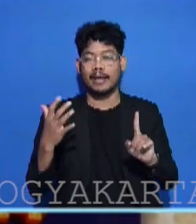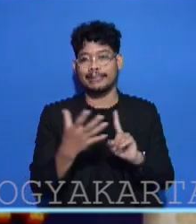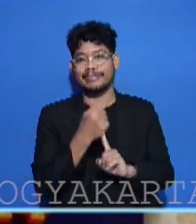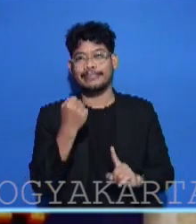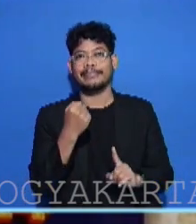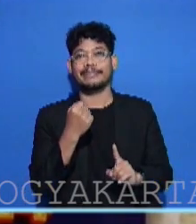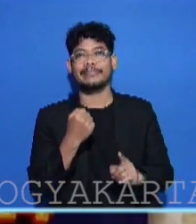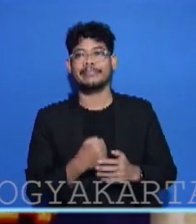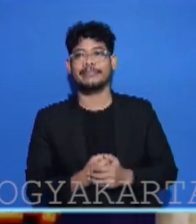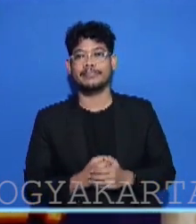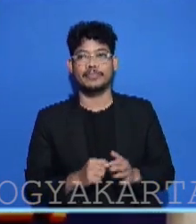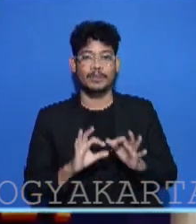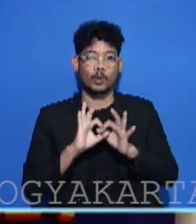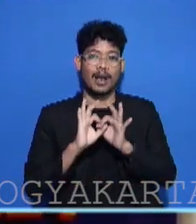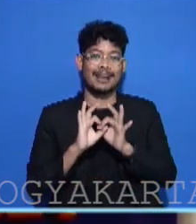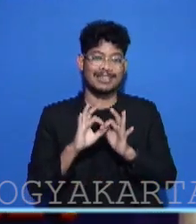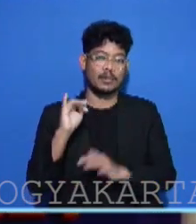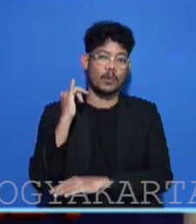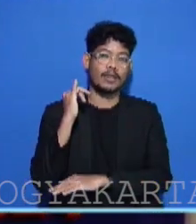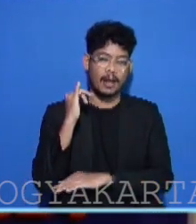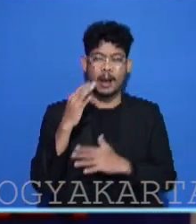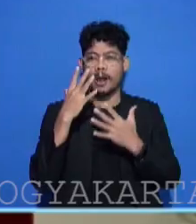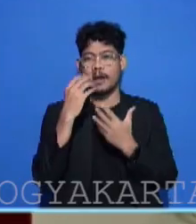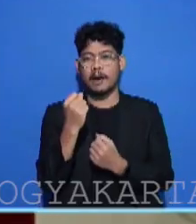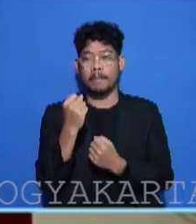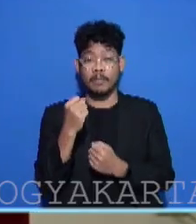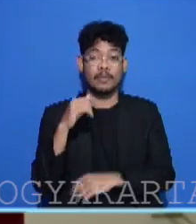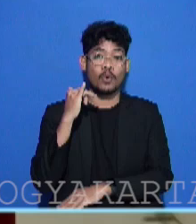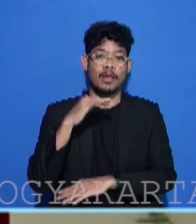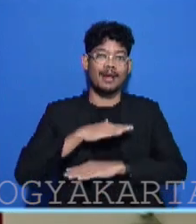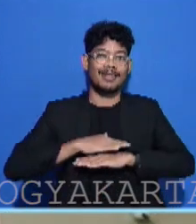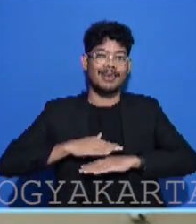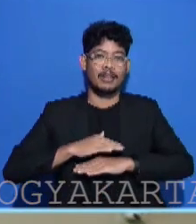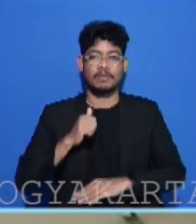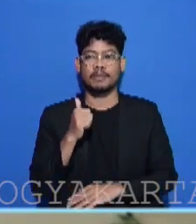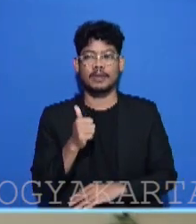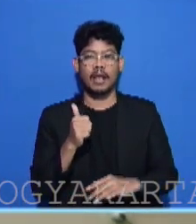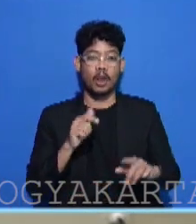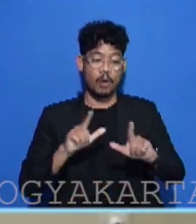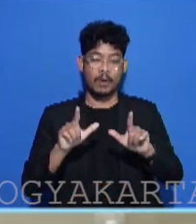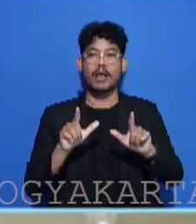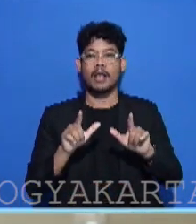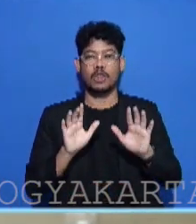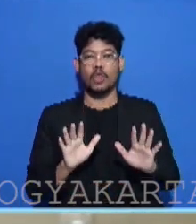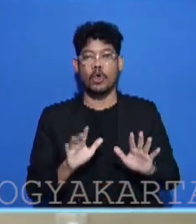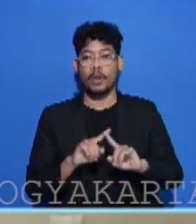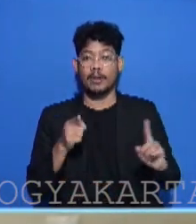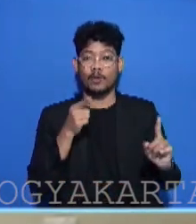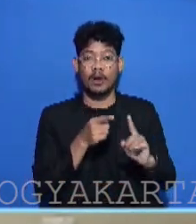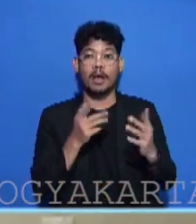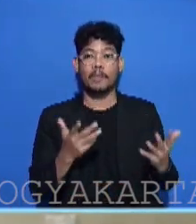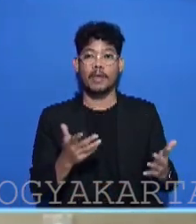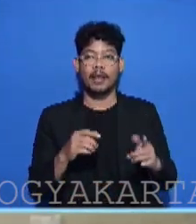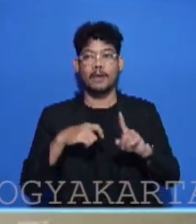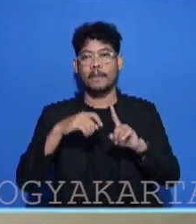Koni Daerah Istimewa Yogyakarta berharap banyak atlet DIY yang lolos pada babak kualifikasi ini agar kesempatan untuk meraih medali